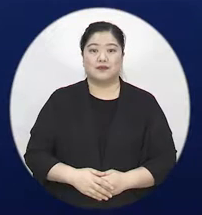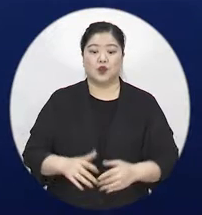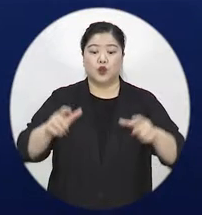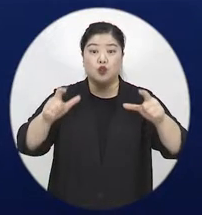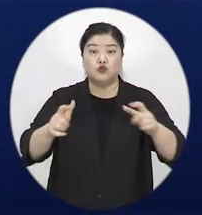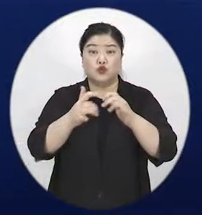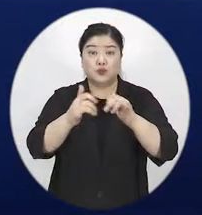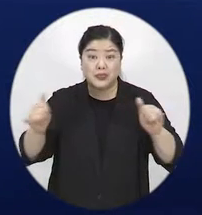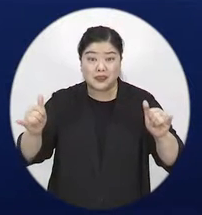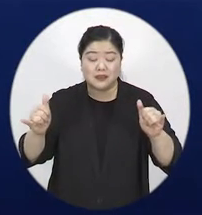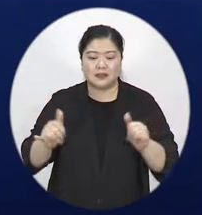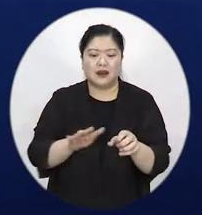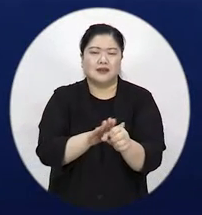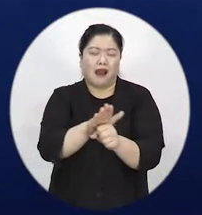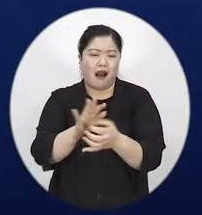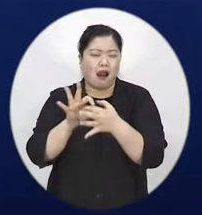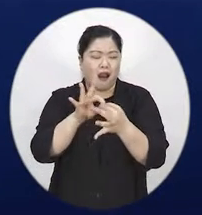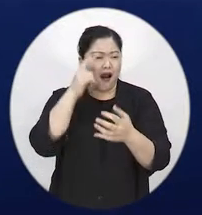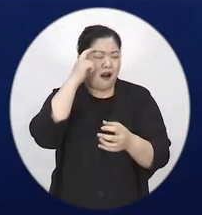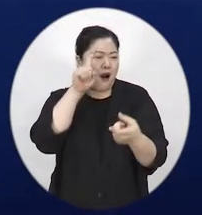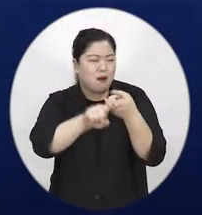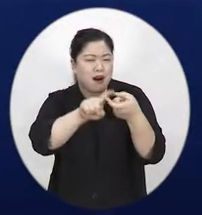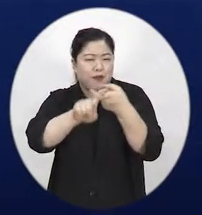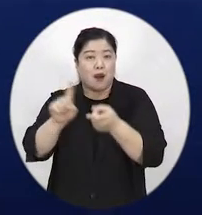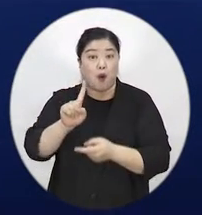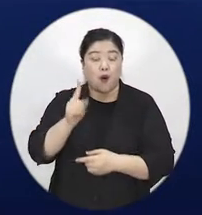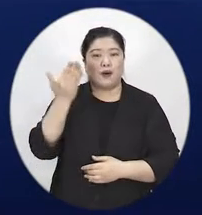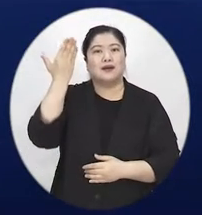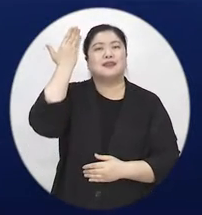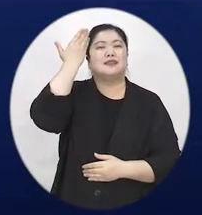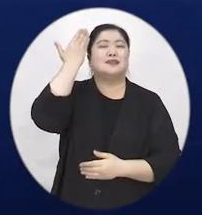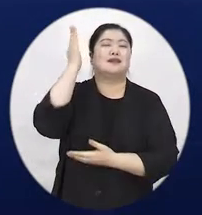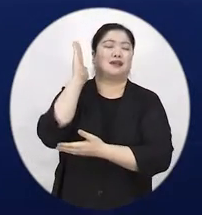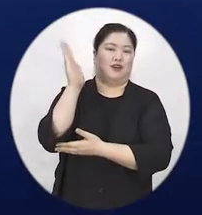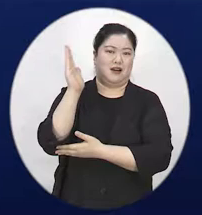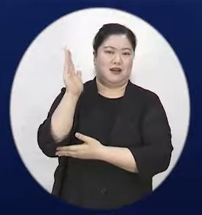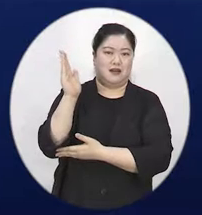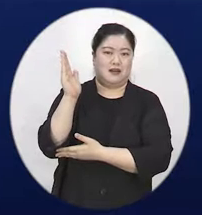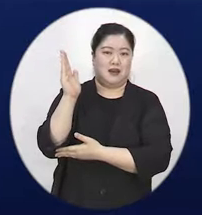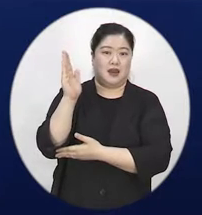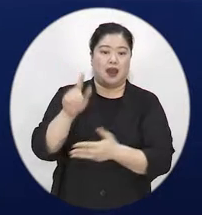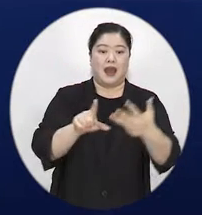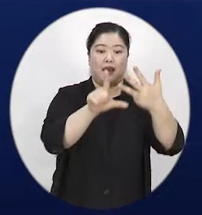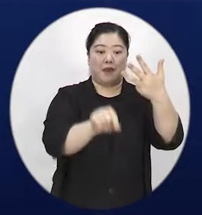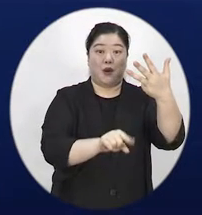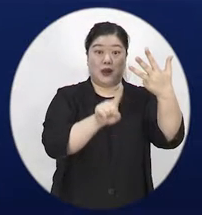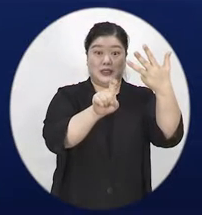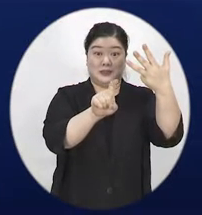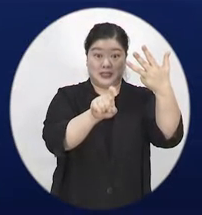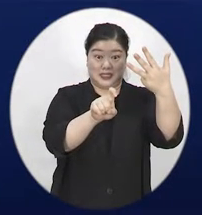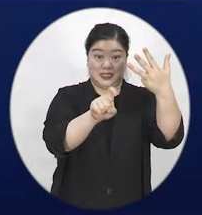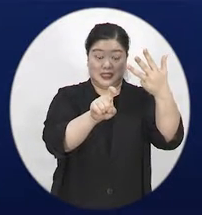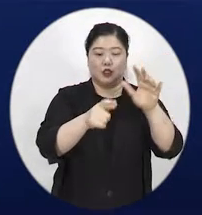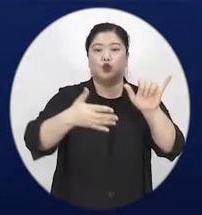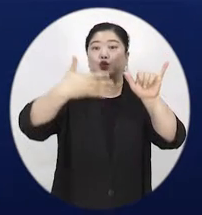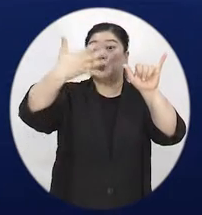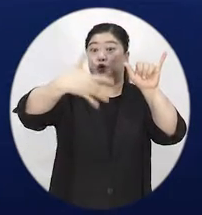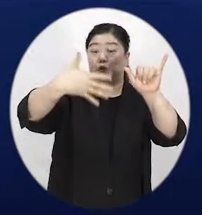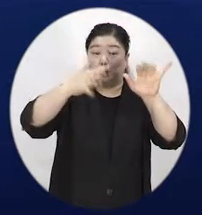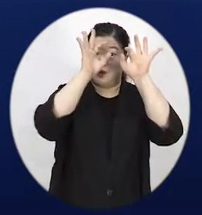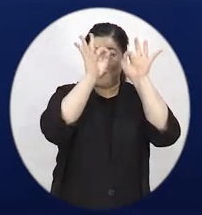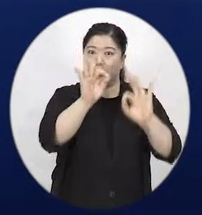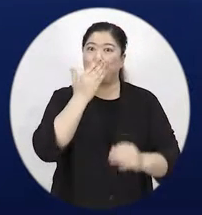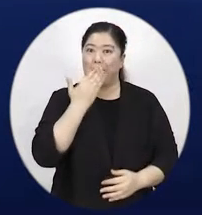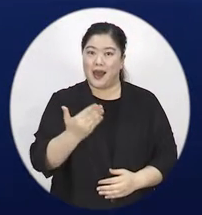회차가 거듭될수록 구민들의 더 많은 사랑을 받고 있는 강서지식비타민 강좌가 오는 8월 11일 강서구청